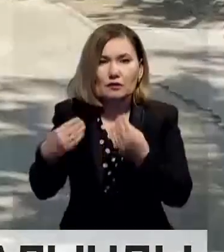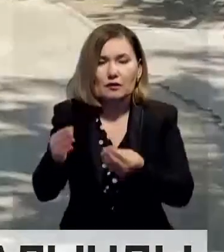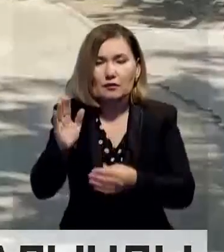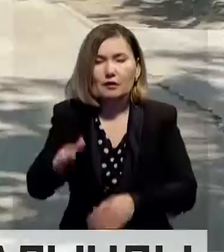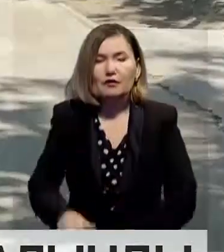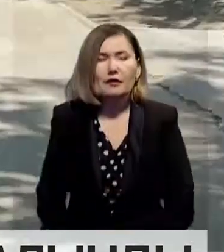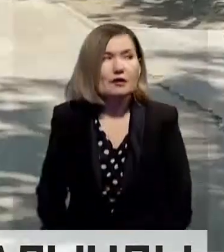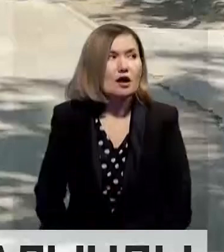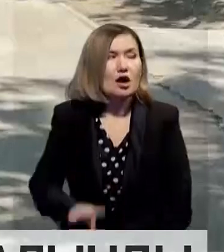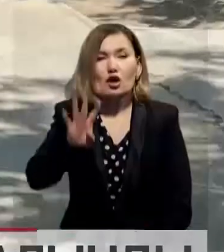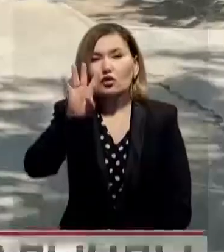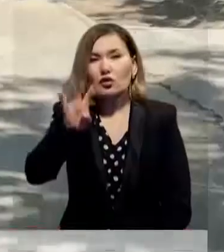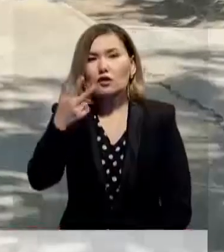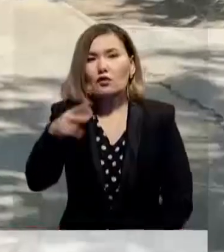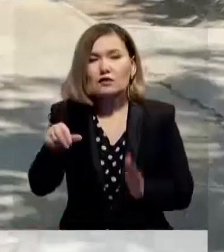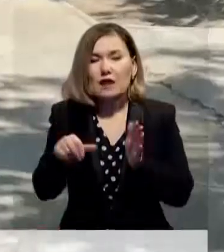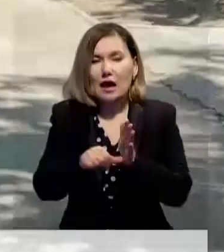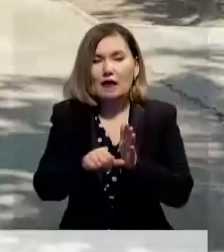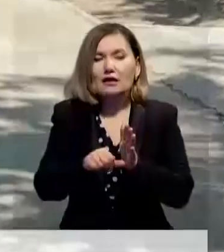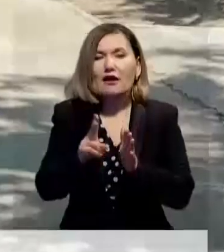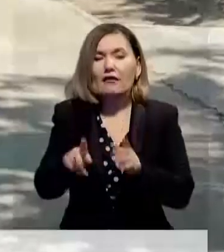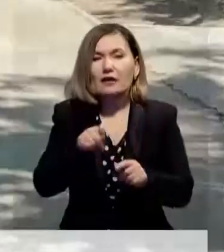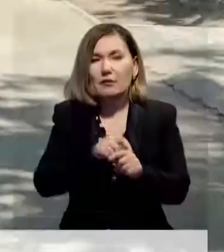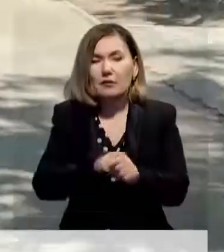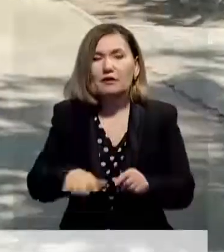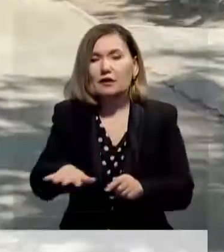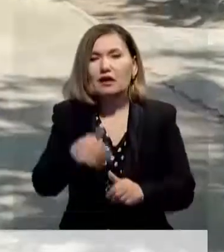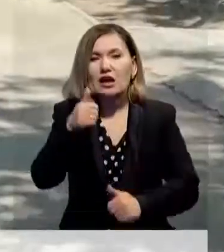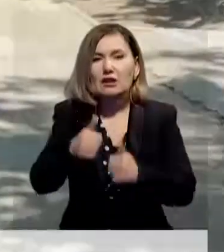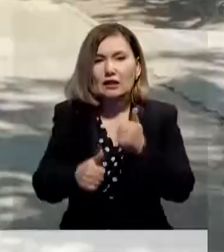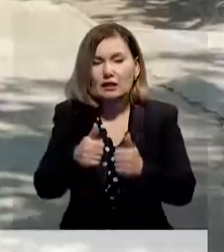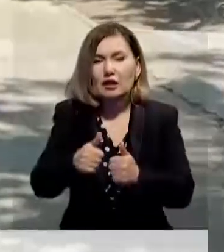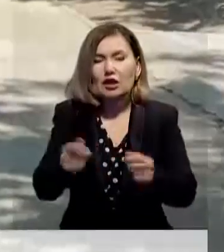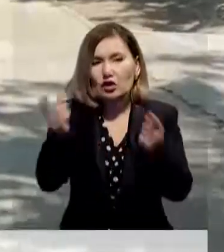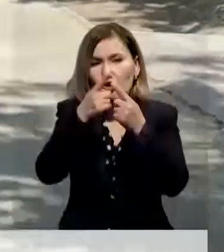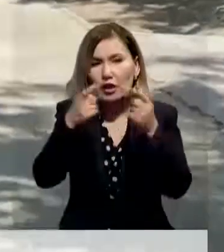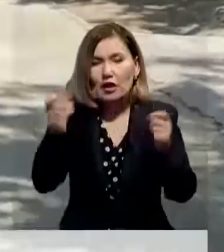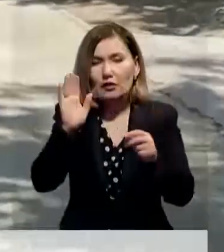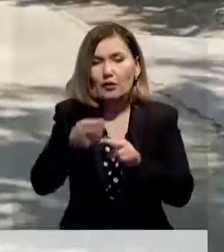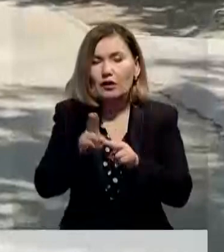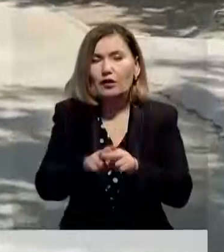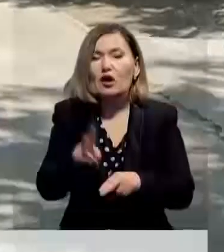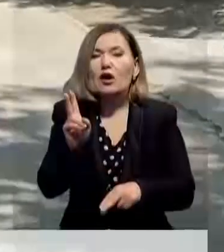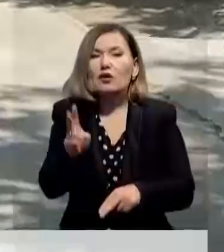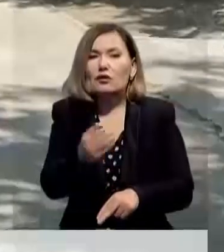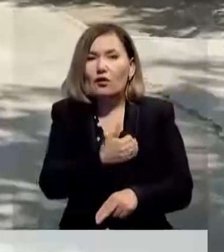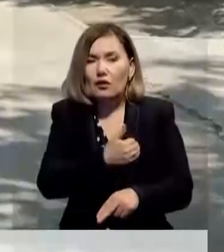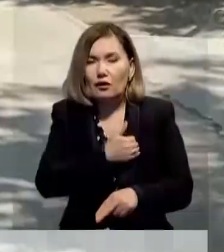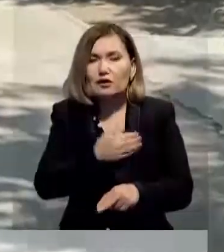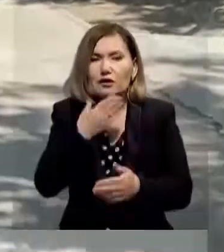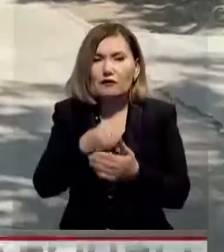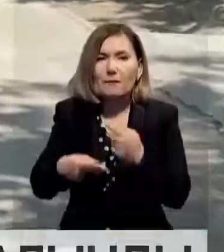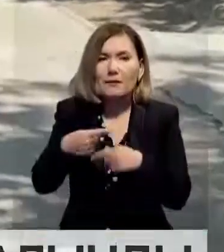436 квадрат метр бөлігін тендерге жарияланады. Ал басқа ашық алаңы халықтың демалуына